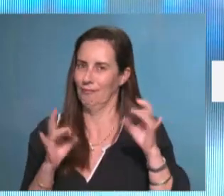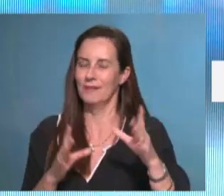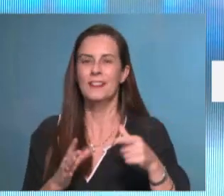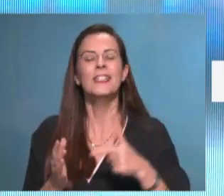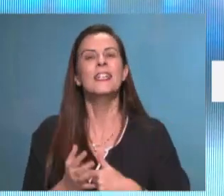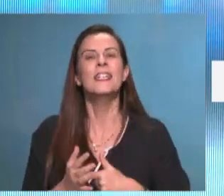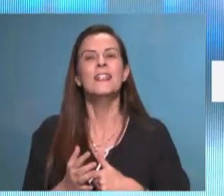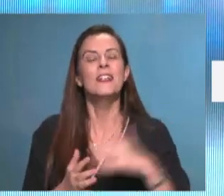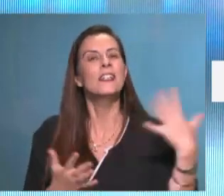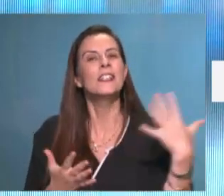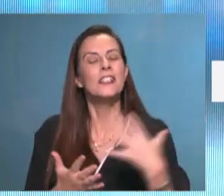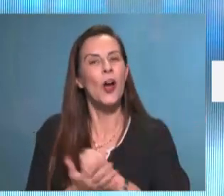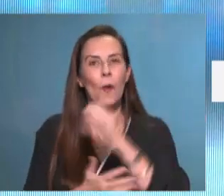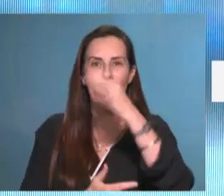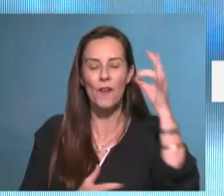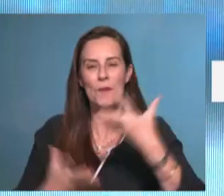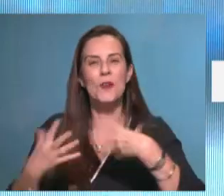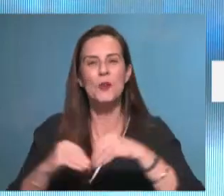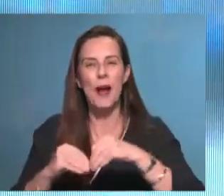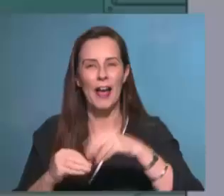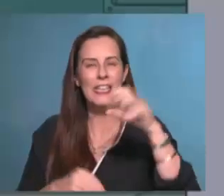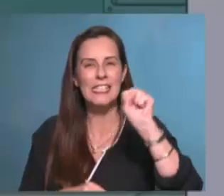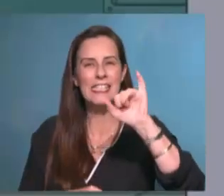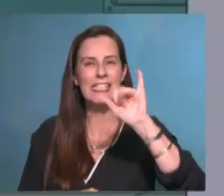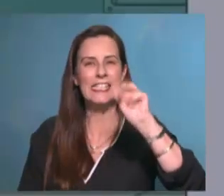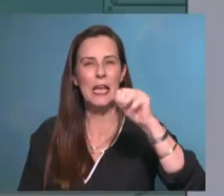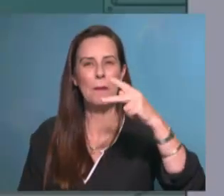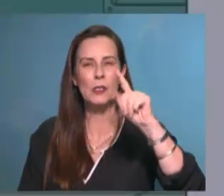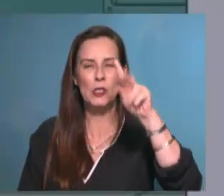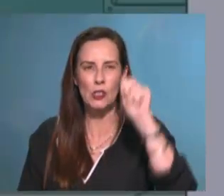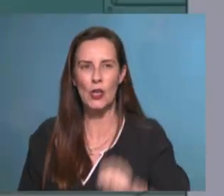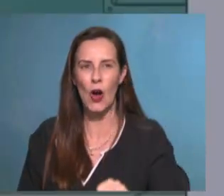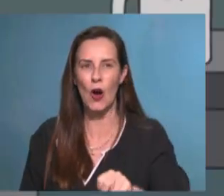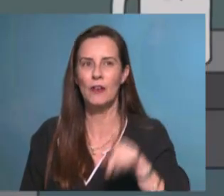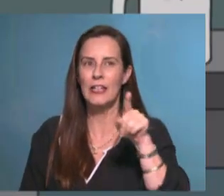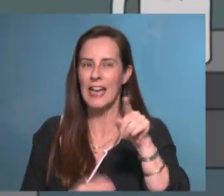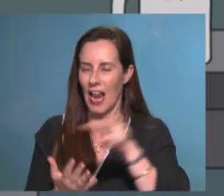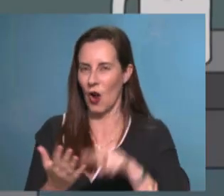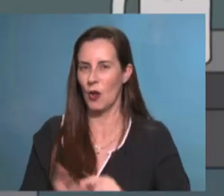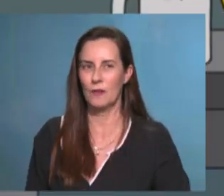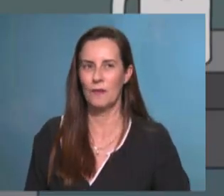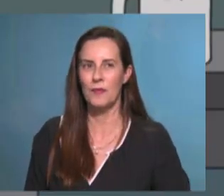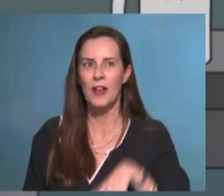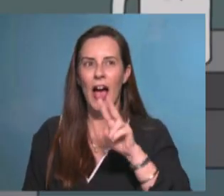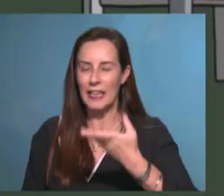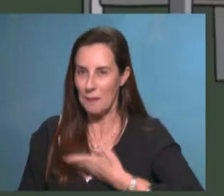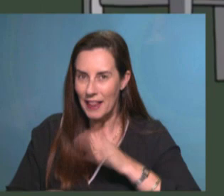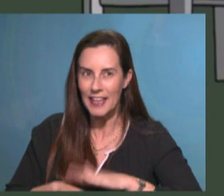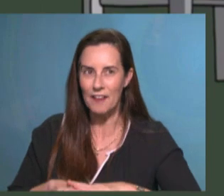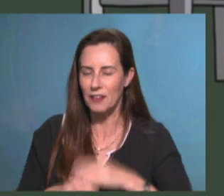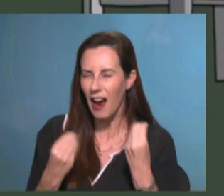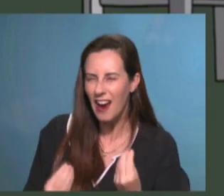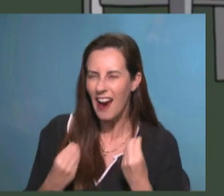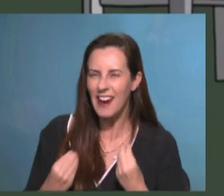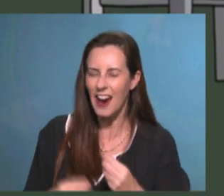תרבותיות שזכו לככב במשפחת סימפסון. Gal Gadot reading for Lisa. You've got the part. Wait. I know